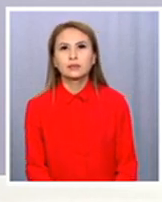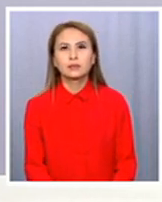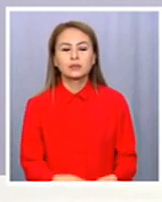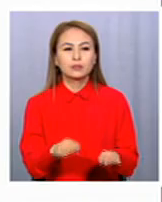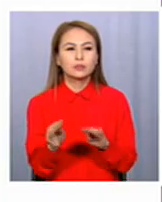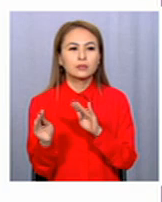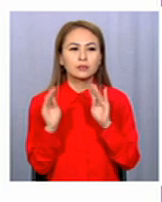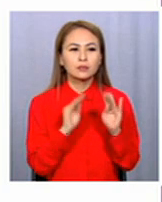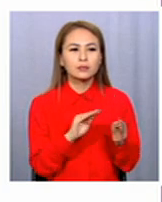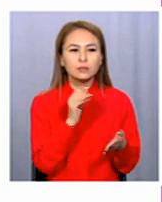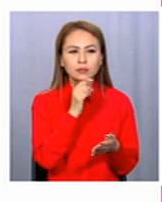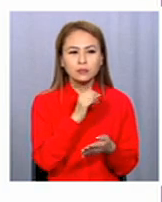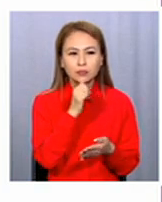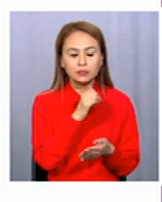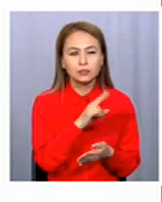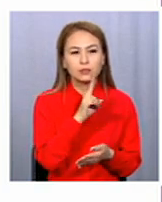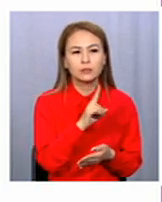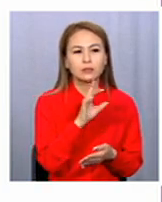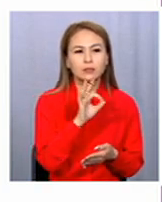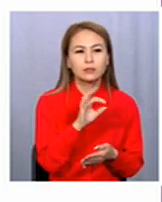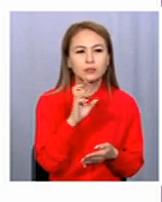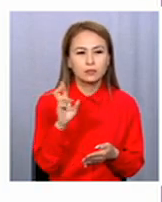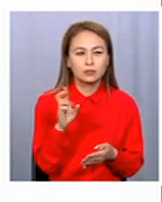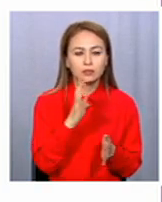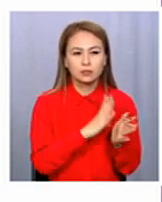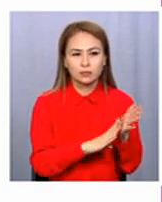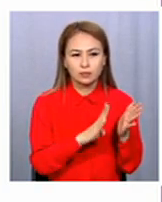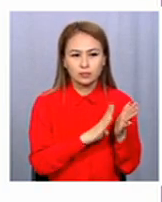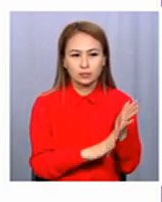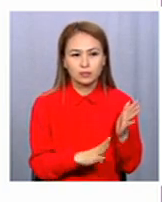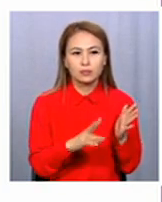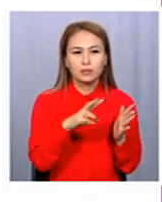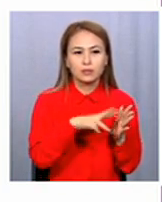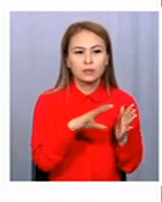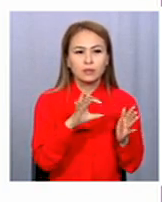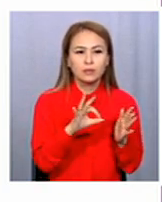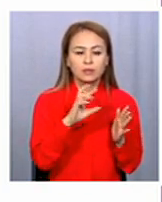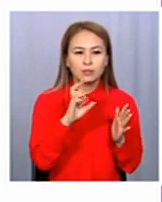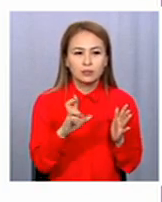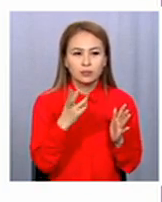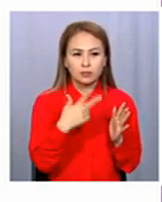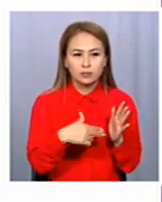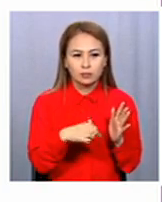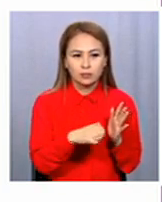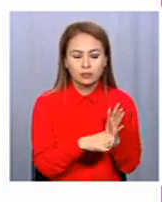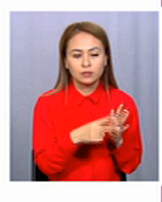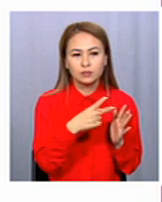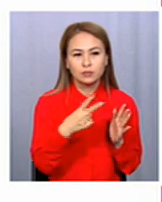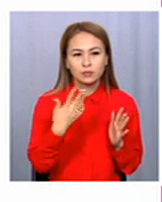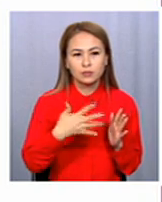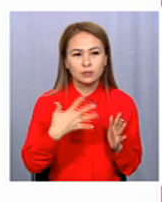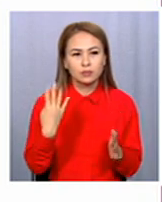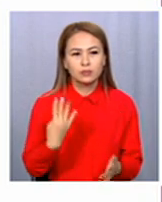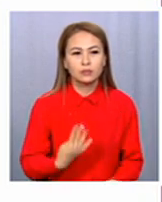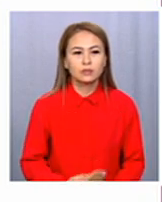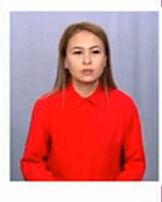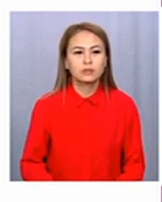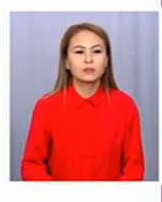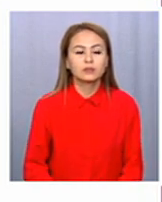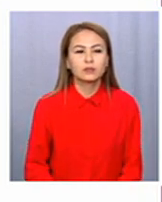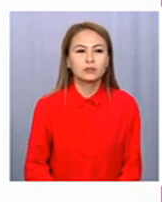қояйық. КОБ бізде бар 90 градус, МОБ берілген 36 градус, демек КОМ